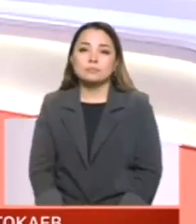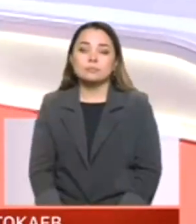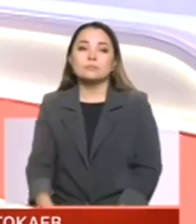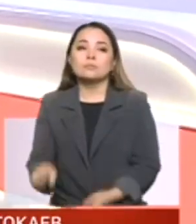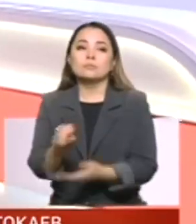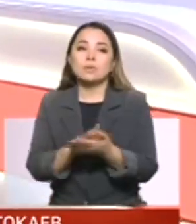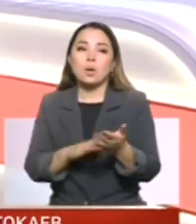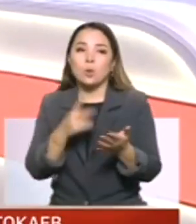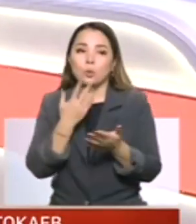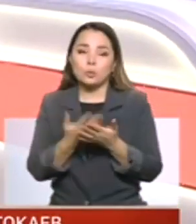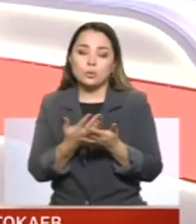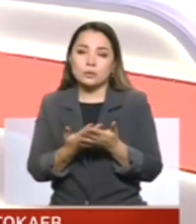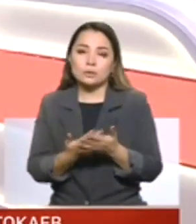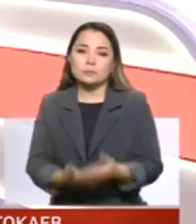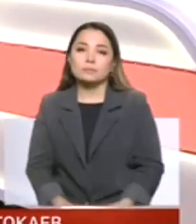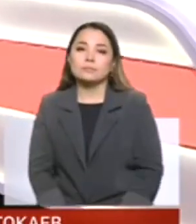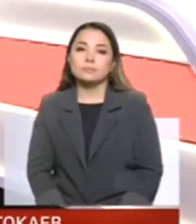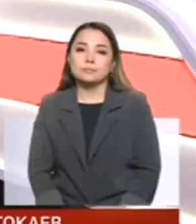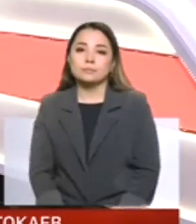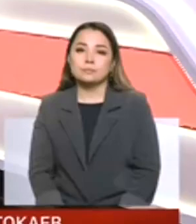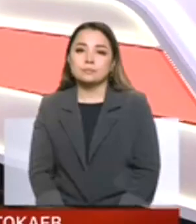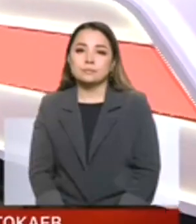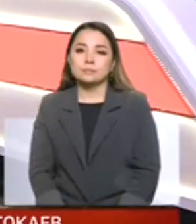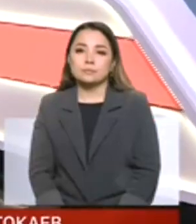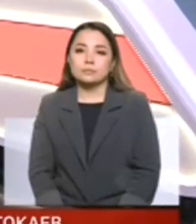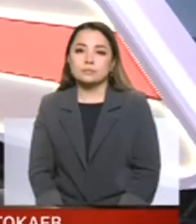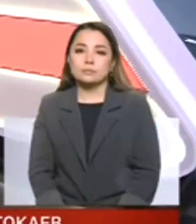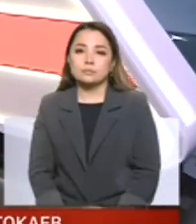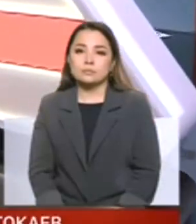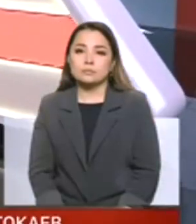Қымбат көрермен, хабарымыз жалғасады, алда көретіндеріңіз.